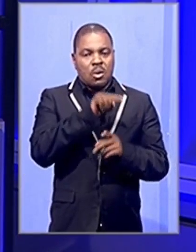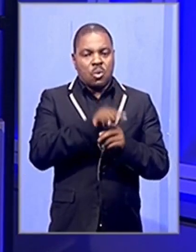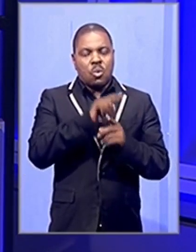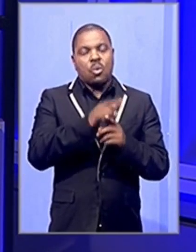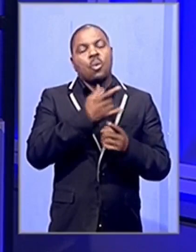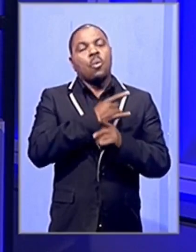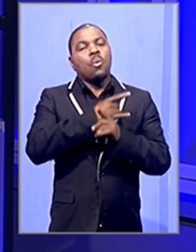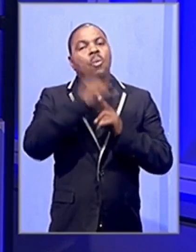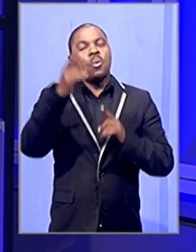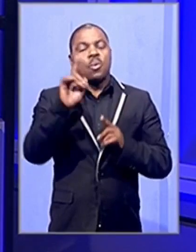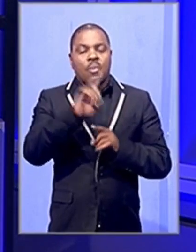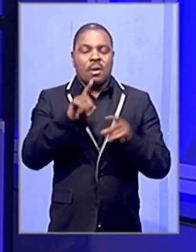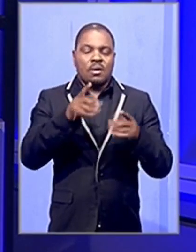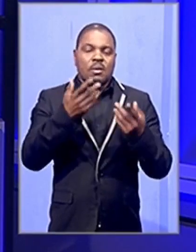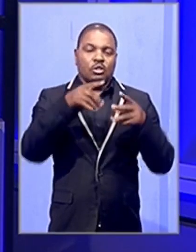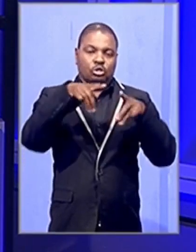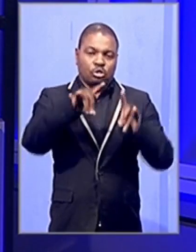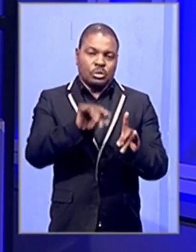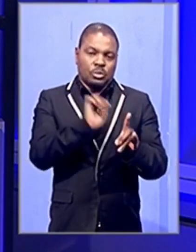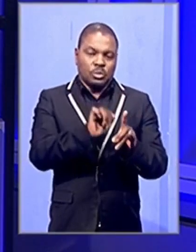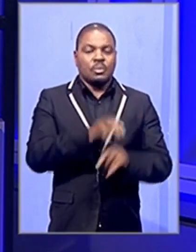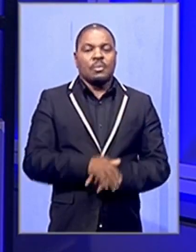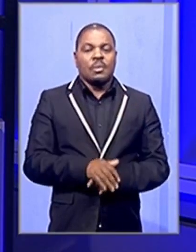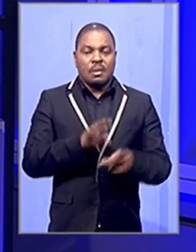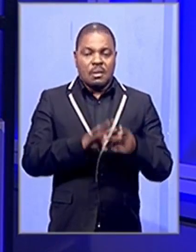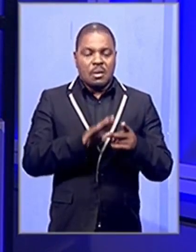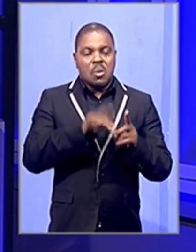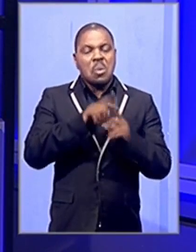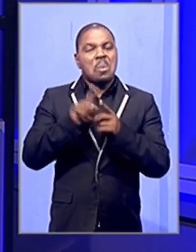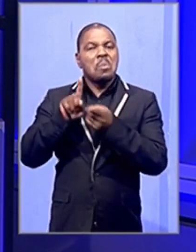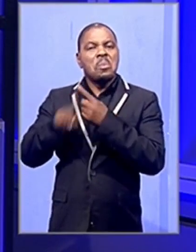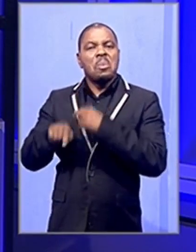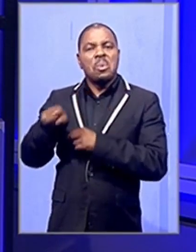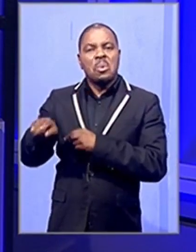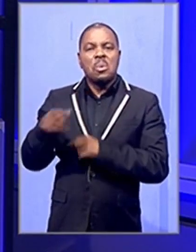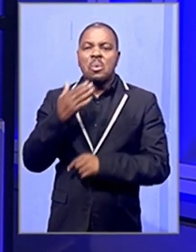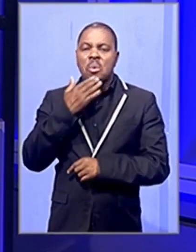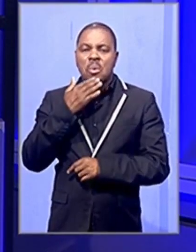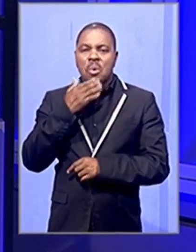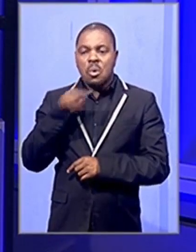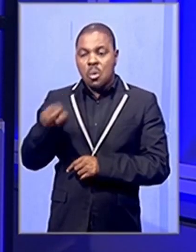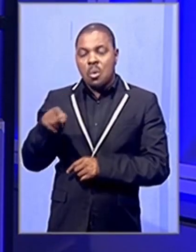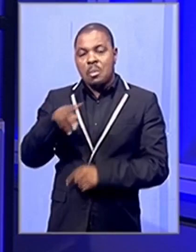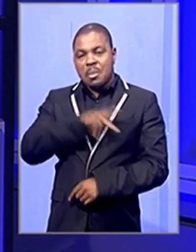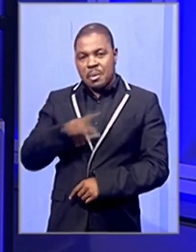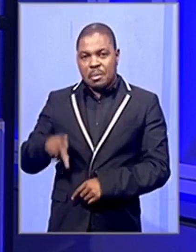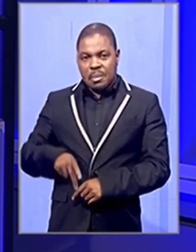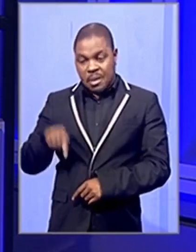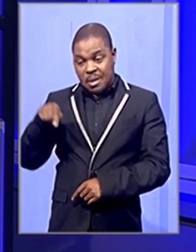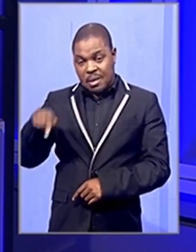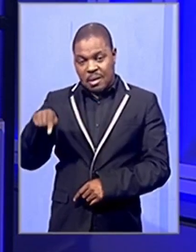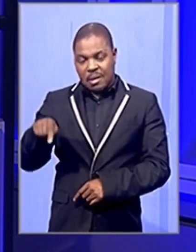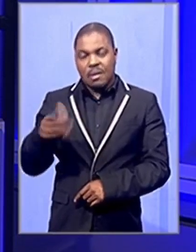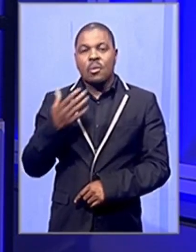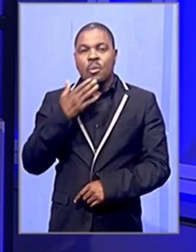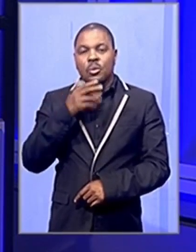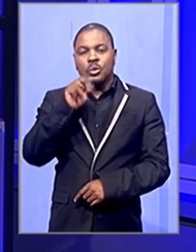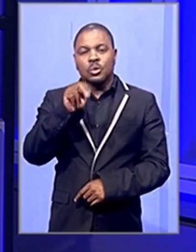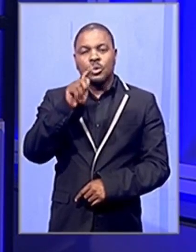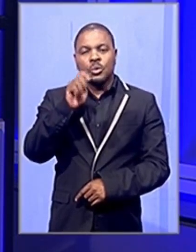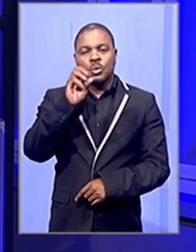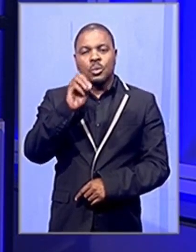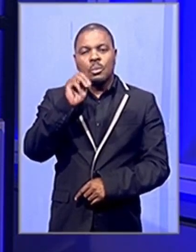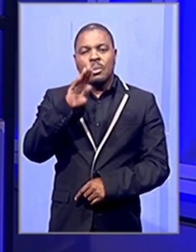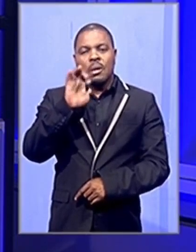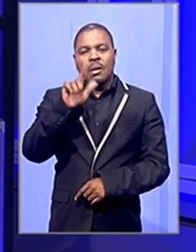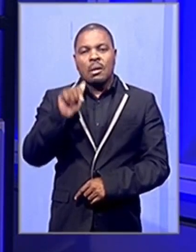maemong a ho ba modulasetulo wa mokga. Dukwana o hlotse mophephetsi wa hae e leng tonakgolo profensing Sisi Ntombela